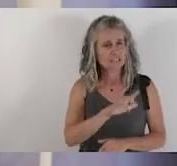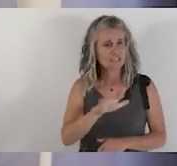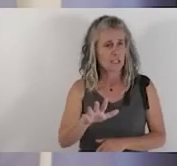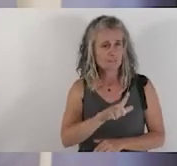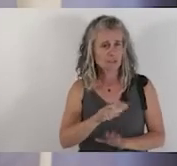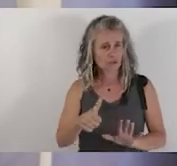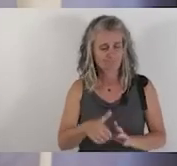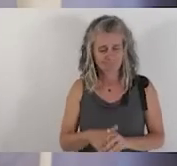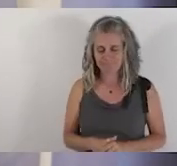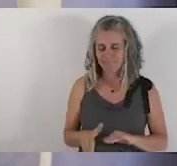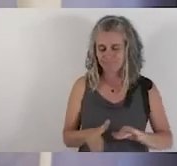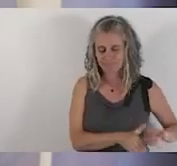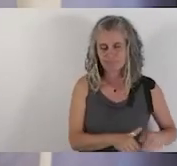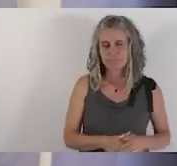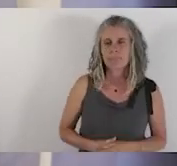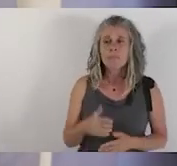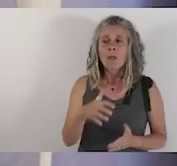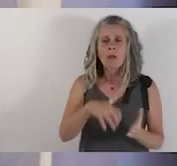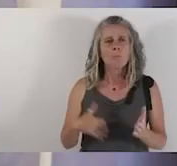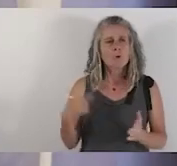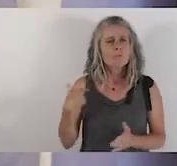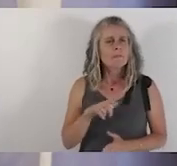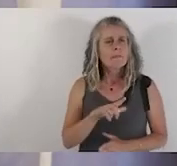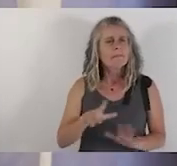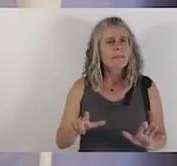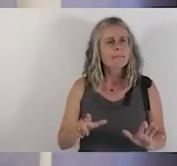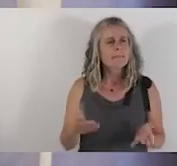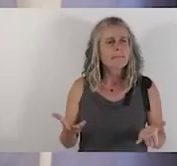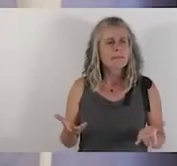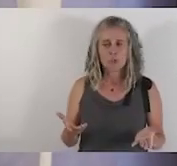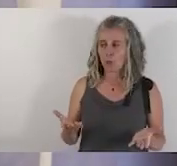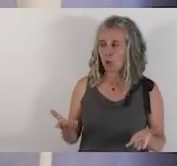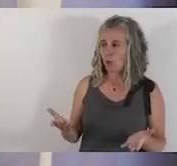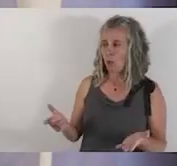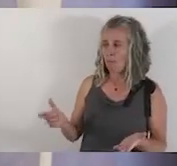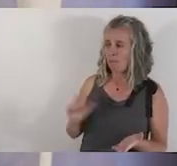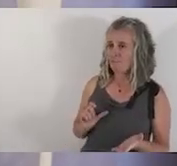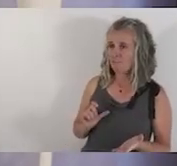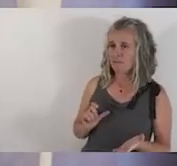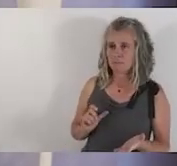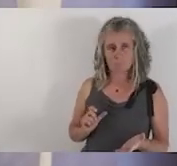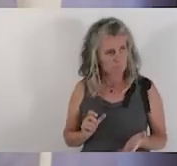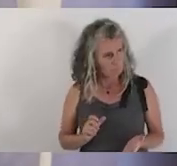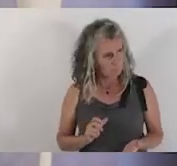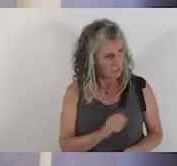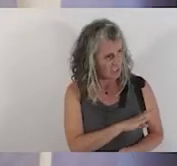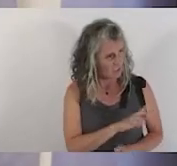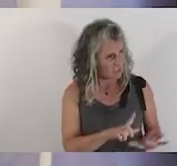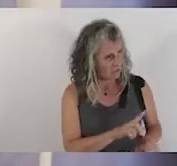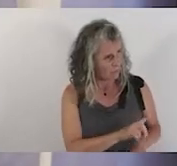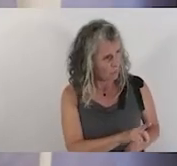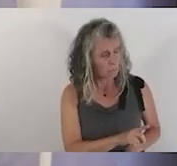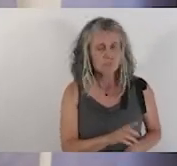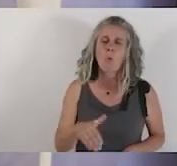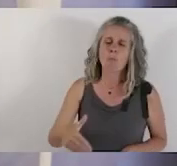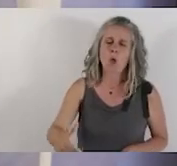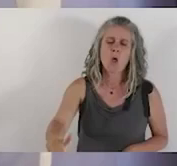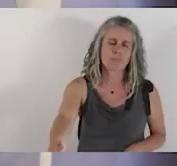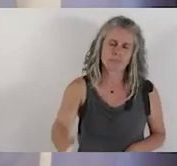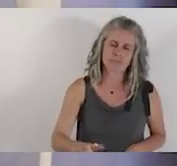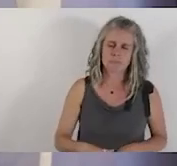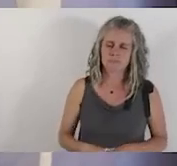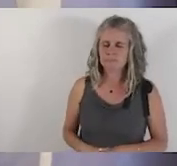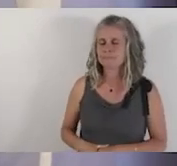Le 27, ça revient à mon tour. On ne fait pas la 47 ? Non, on le fera après. On le fera après. D'accord,